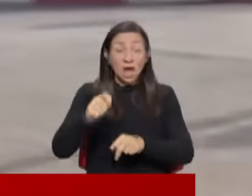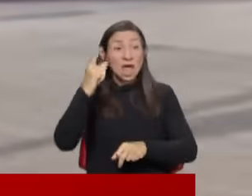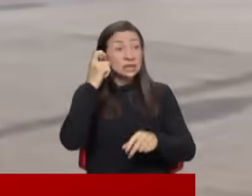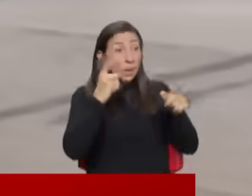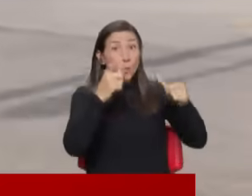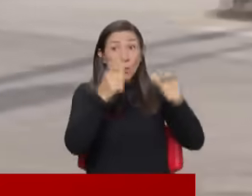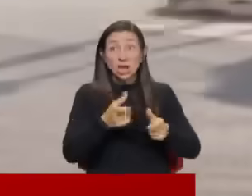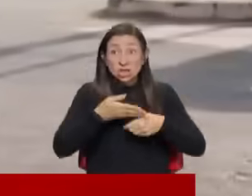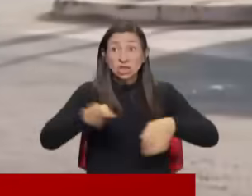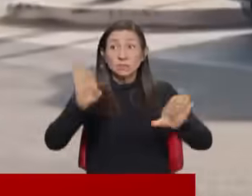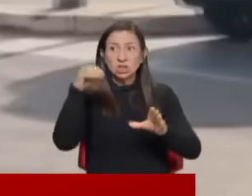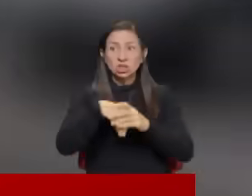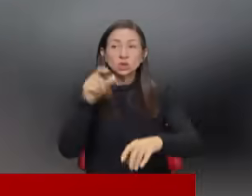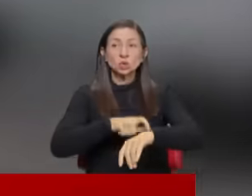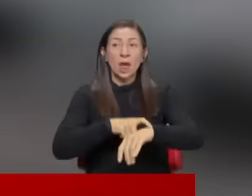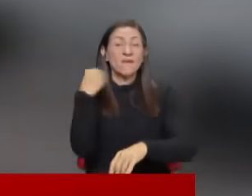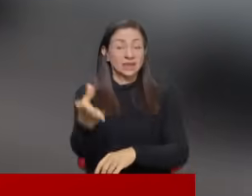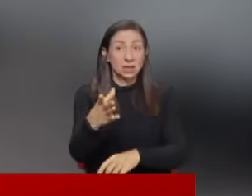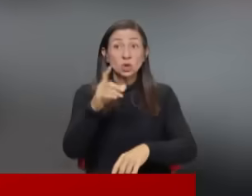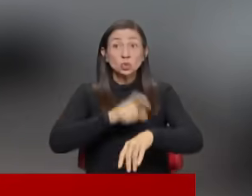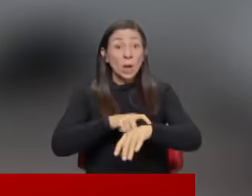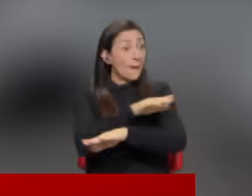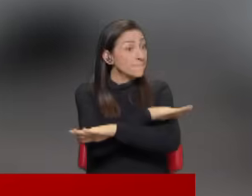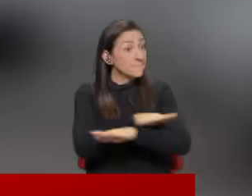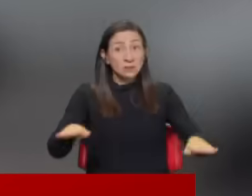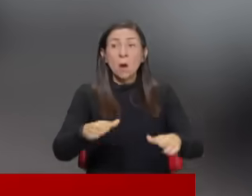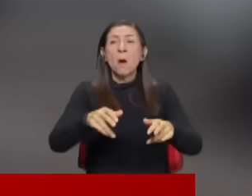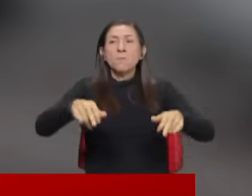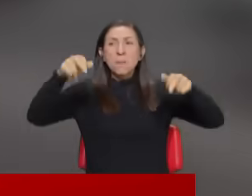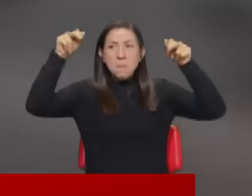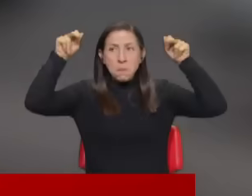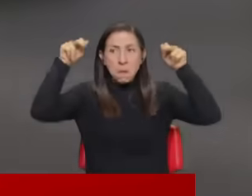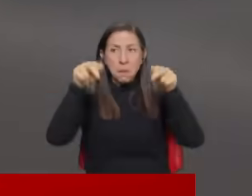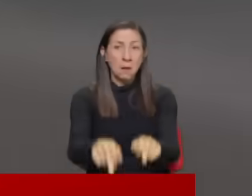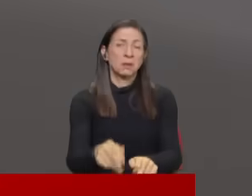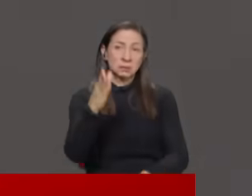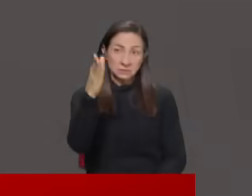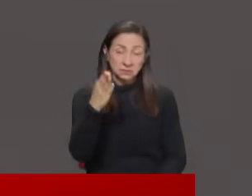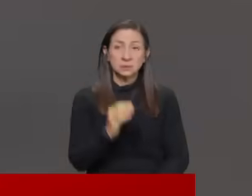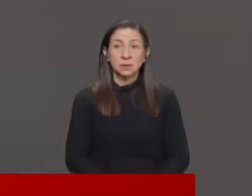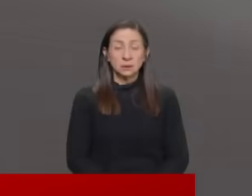İsraillerin bölgeyi terk etmesi için süre verdi. Sürenin dolmasıyla da bölgeye roket yağdırdı.